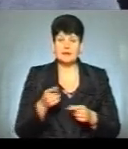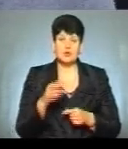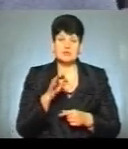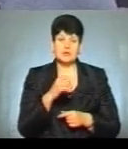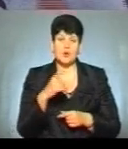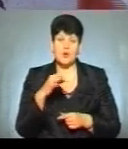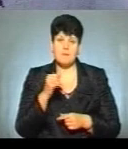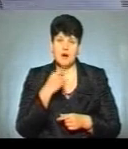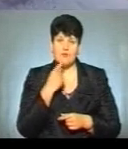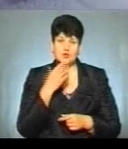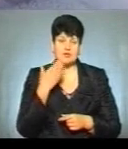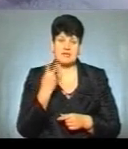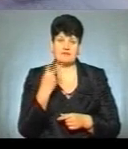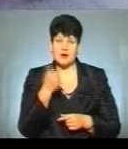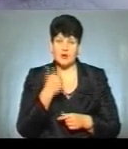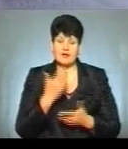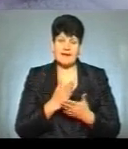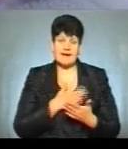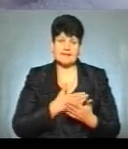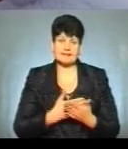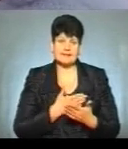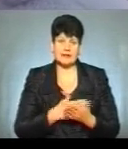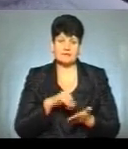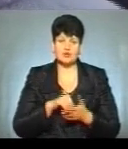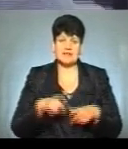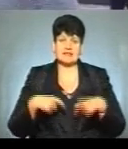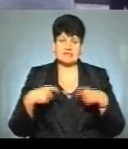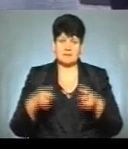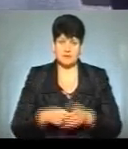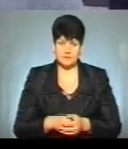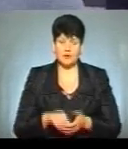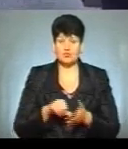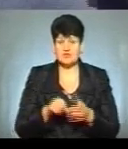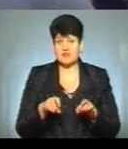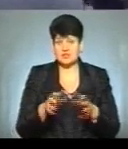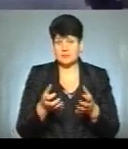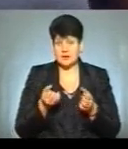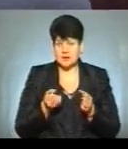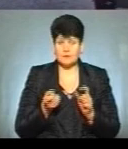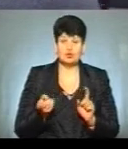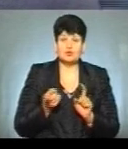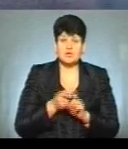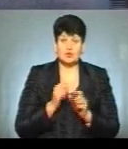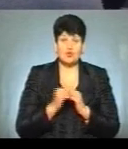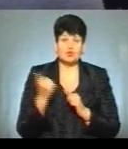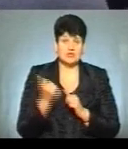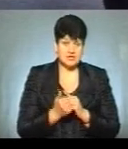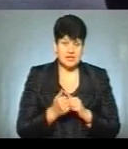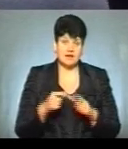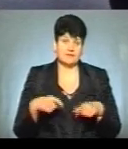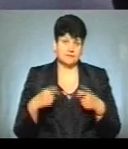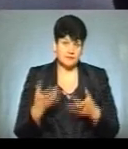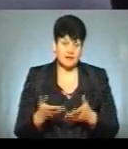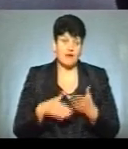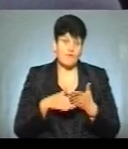Олександр Хома каже, що останні два роки є активним учасником забігів. Участь вирішив брати, бо взагалі долучаюся до щотижневих забігів Тернополь